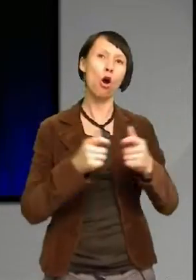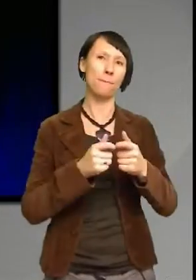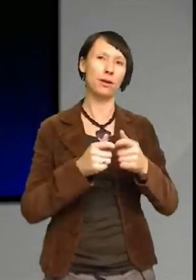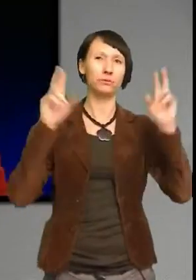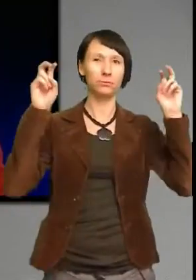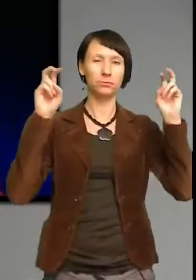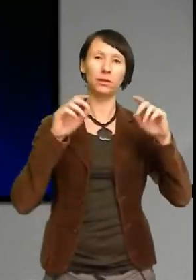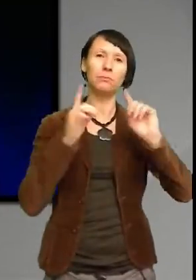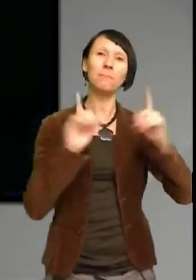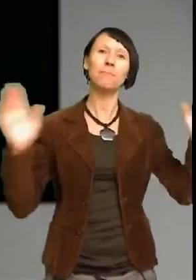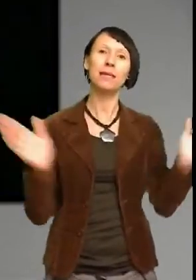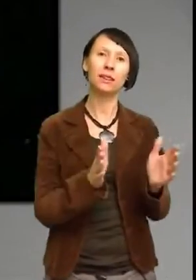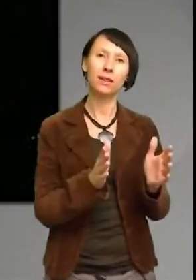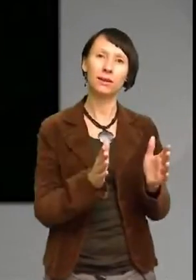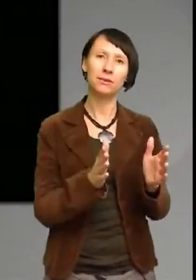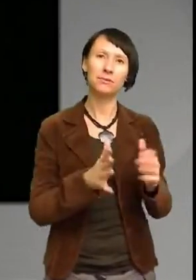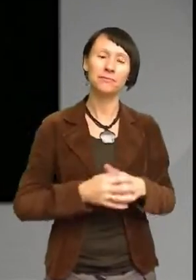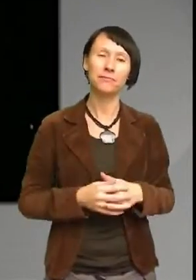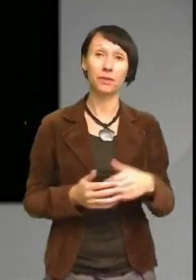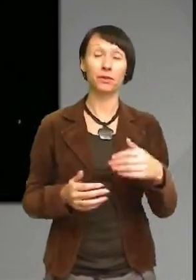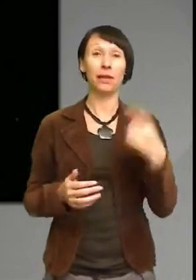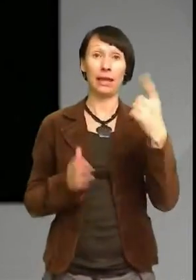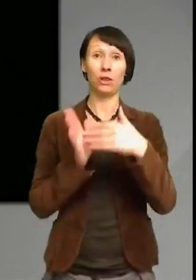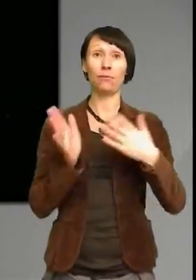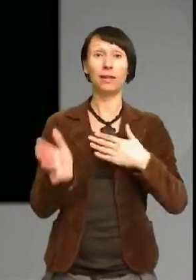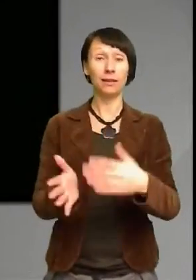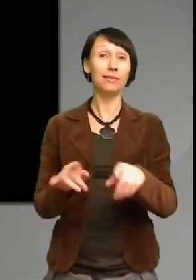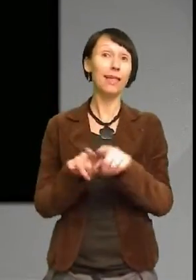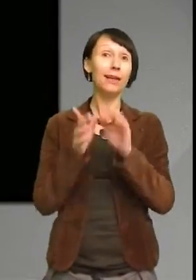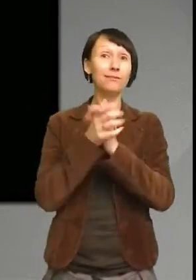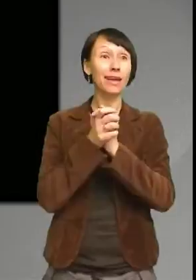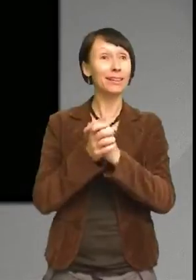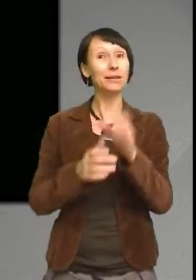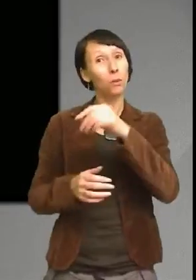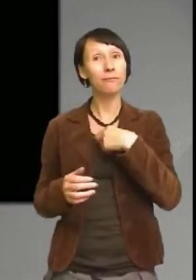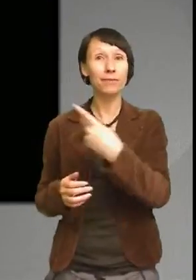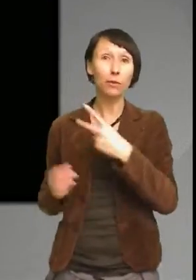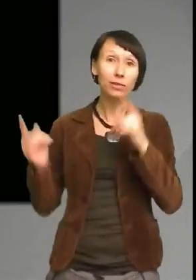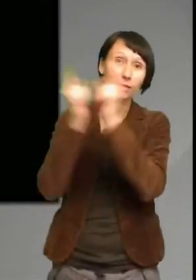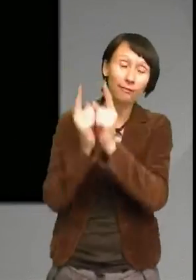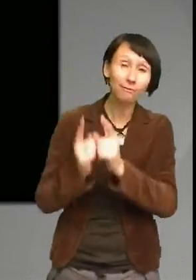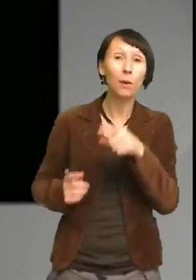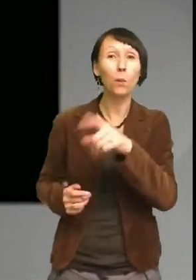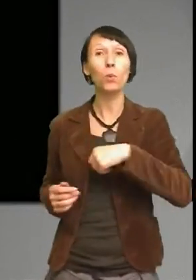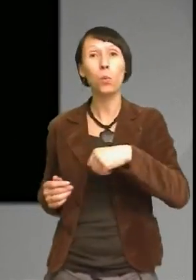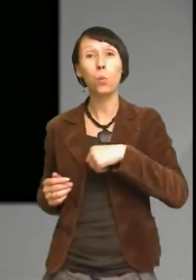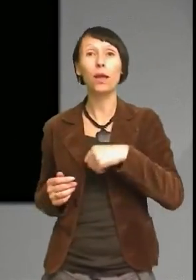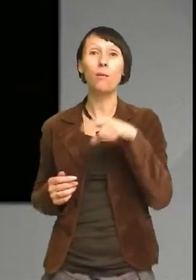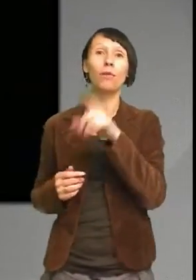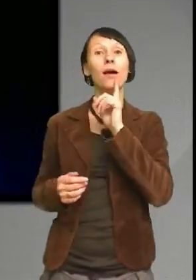Jag har en god vän som när vi är tillsammans är jätterolig. Hon är jättetrevlig och hon kan verkligen vara sig själv.